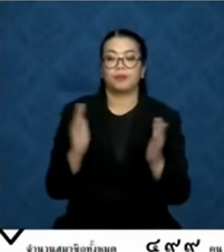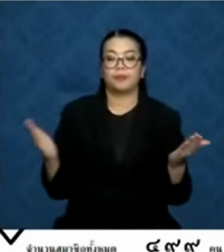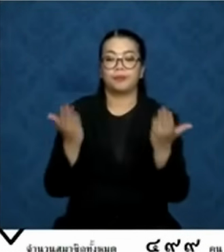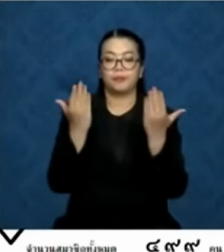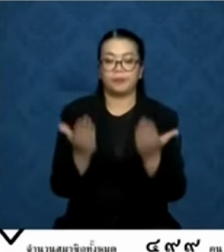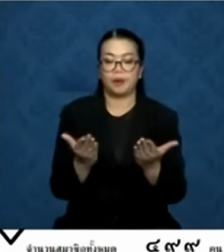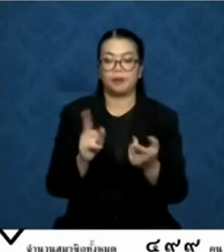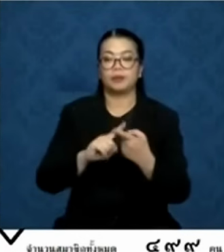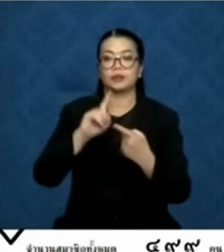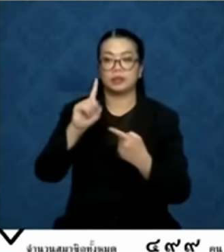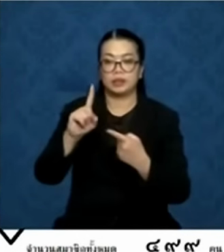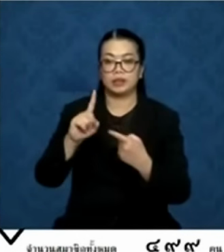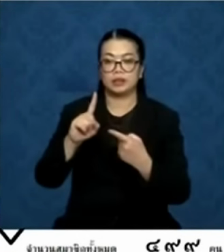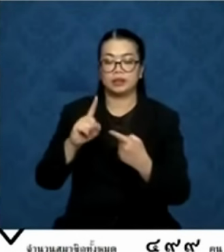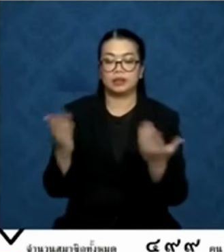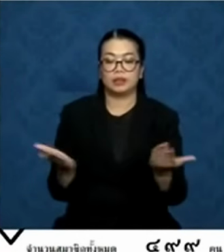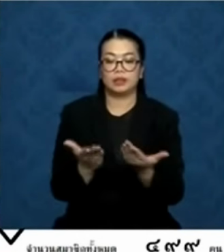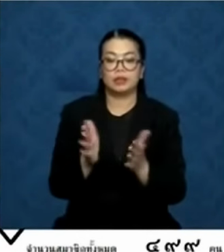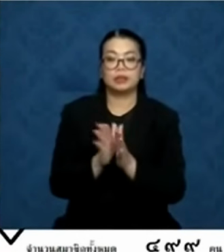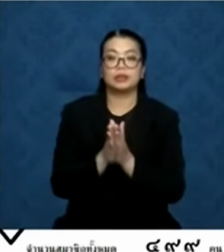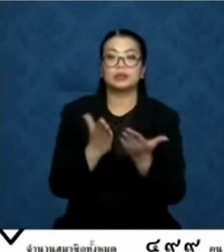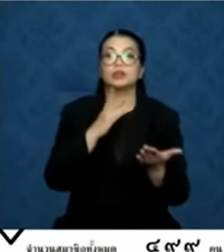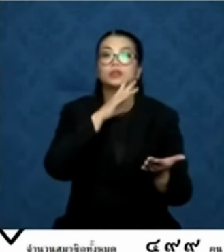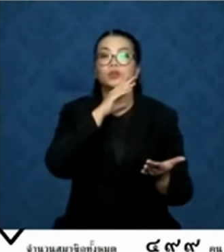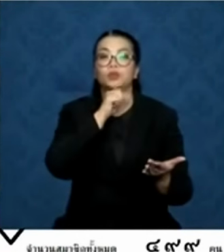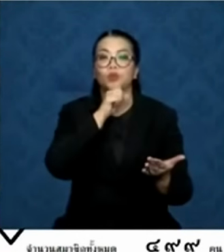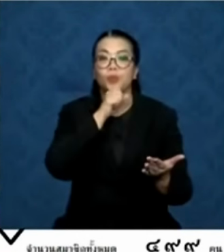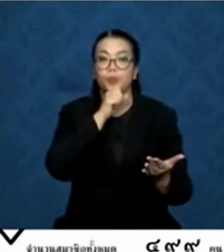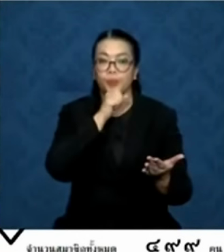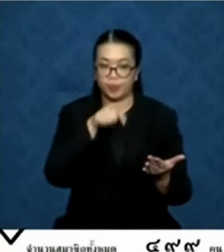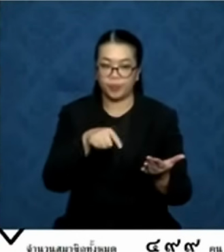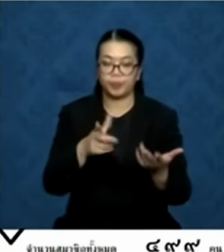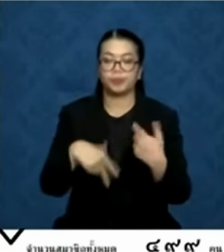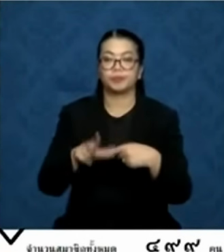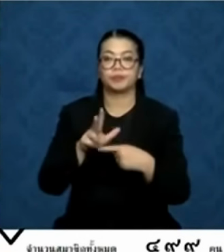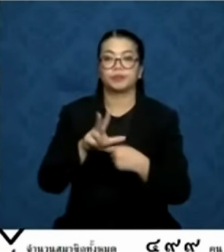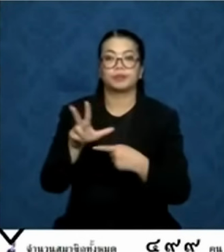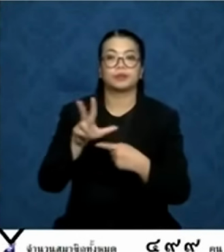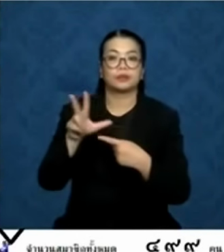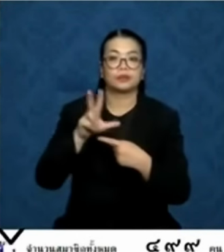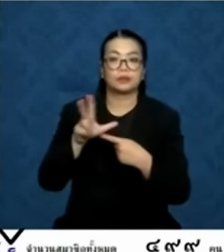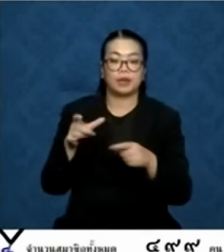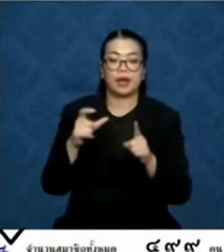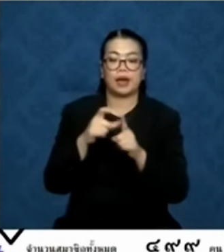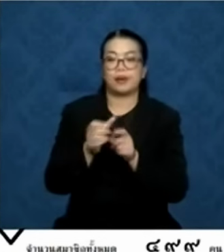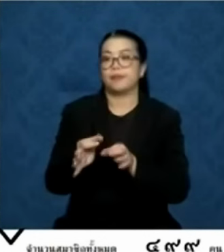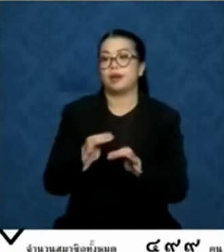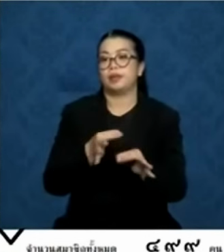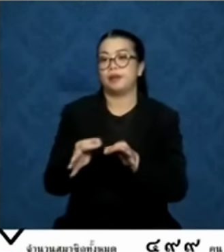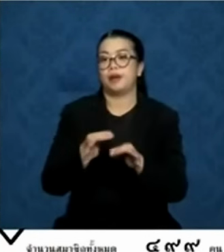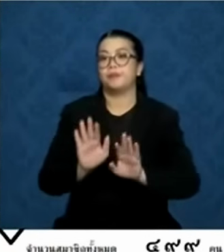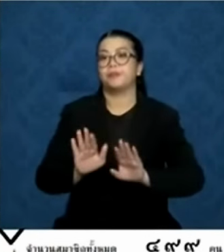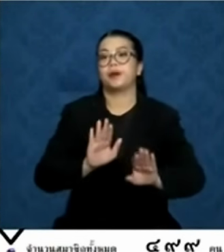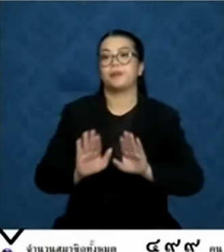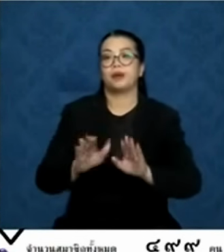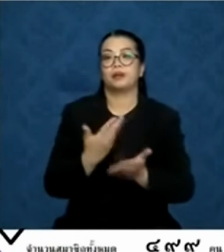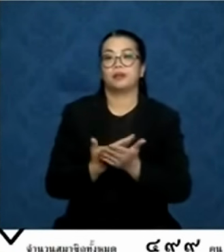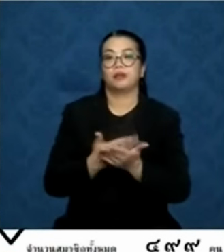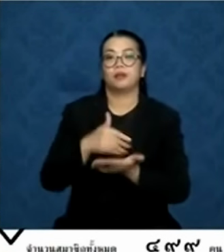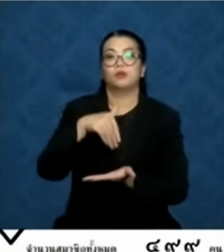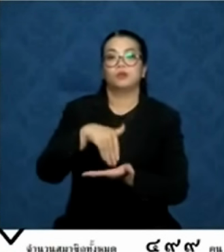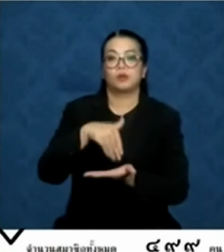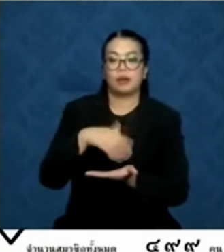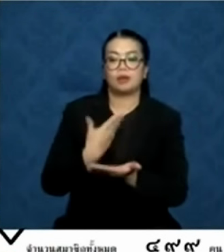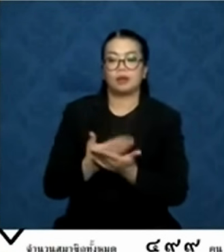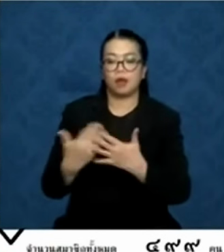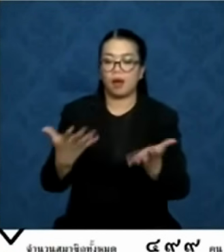1เล่มคาดส้มข้อ3คำอธิบายเกี่ยวกับประมาณการรายรับและวิธี